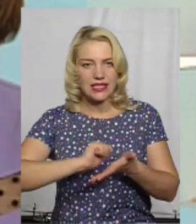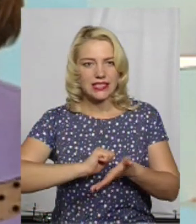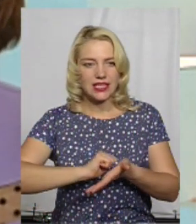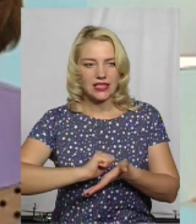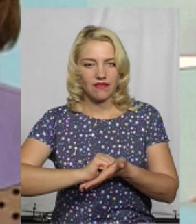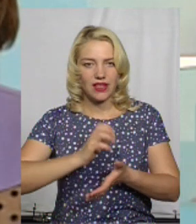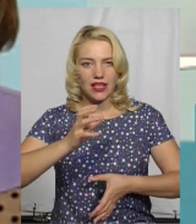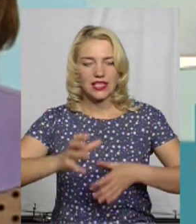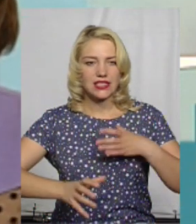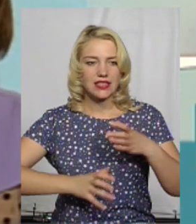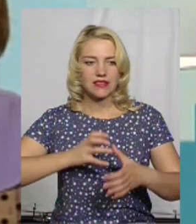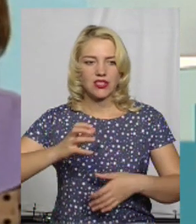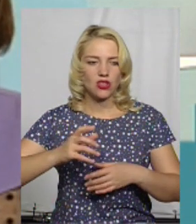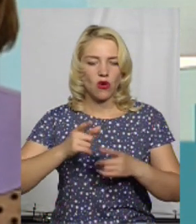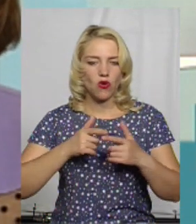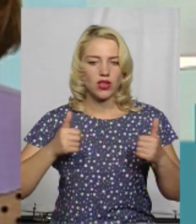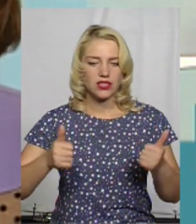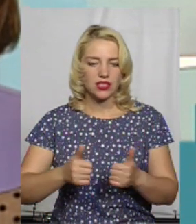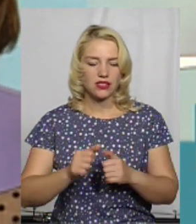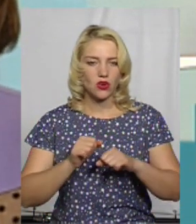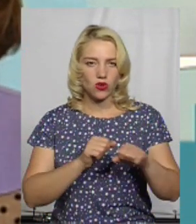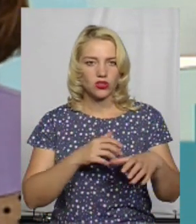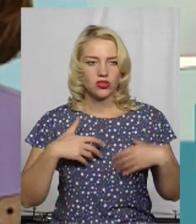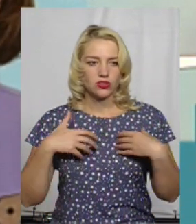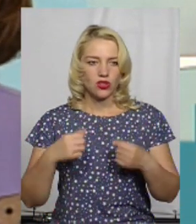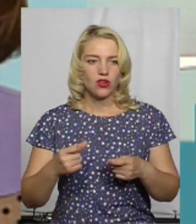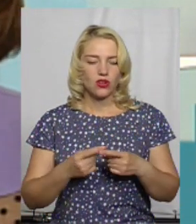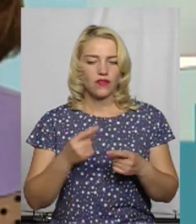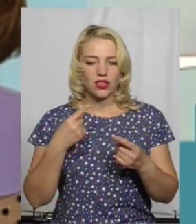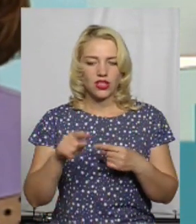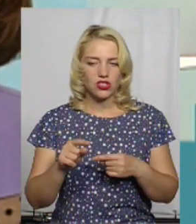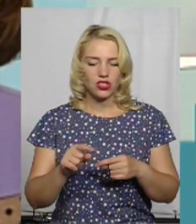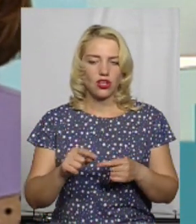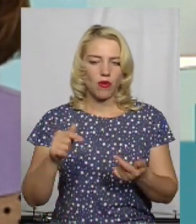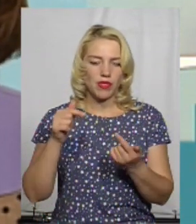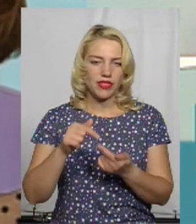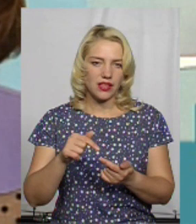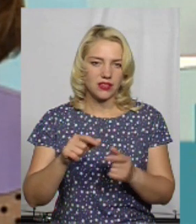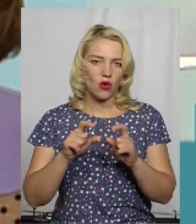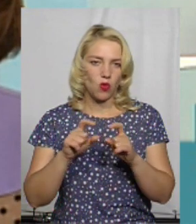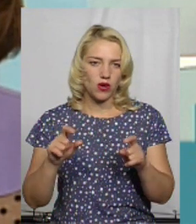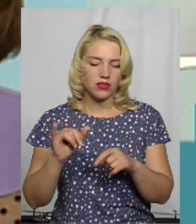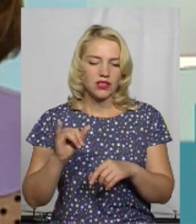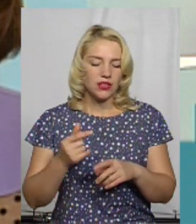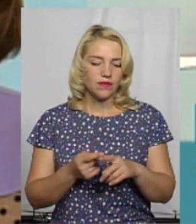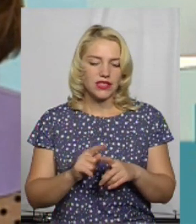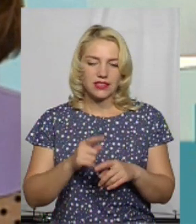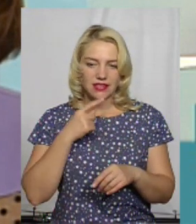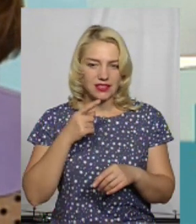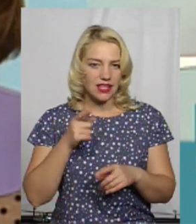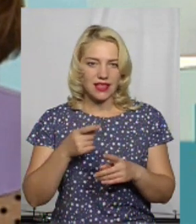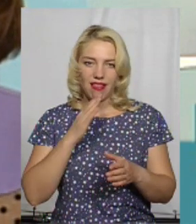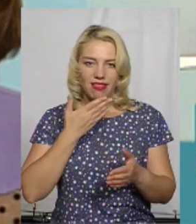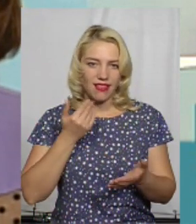і Всесвітньої організації охорони здоров'я, інших компетентних органів. І сказати, що це вакцина неякісна,